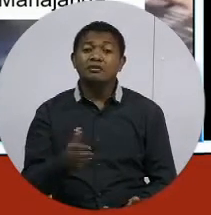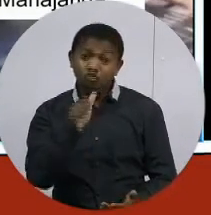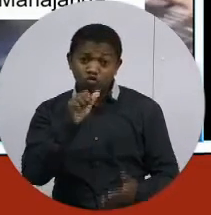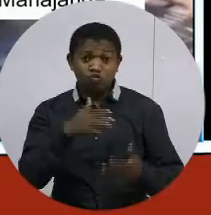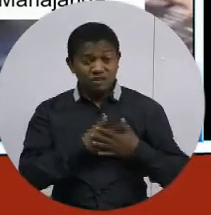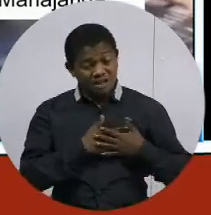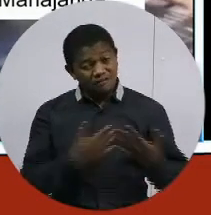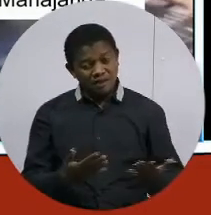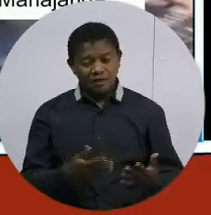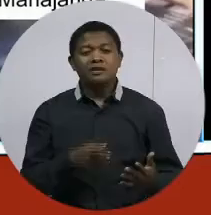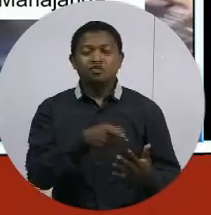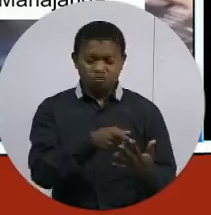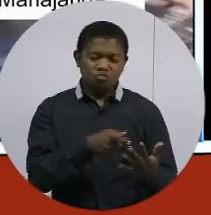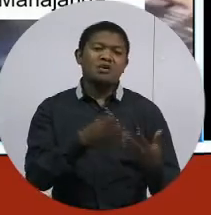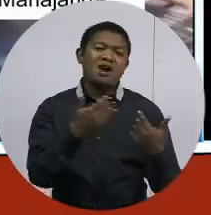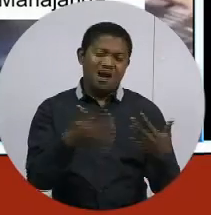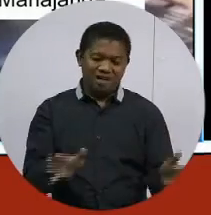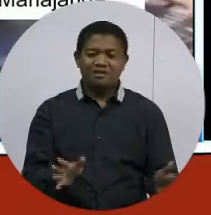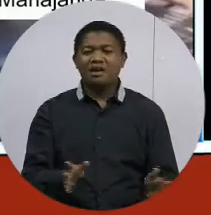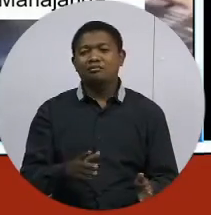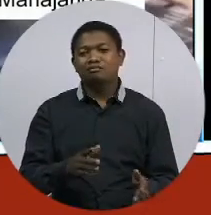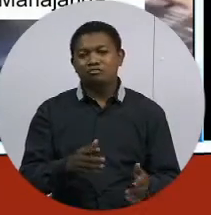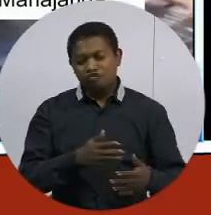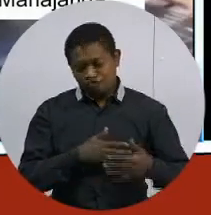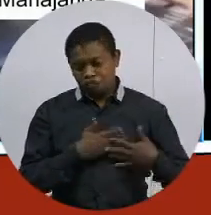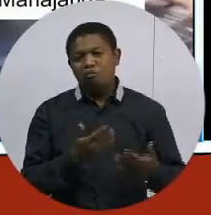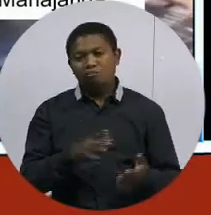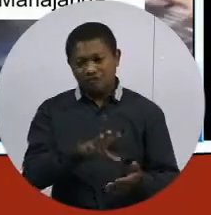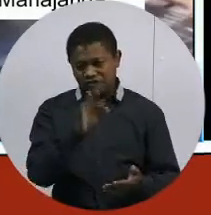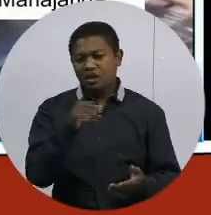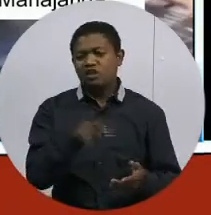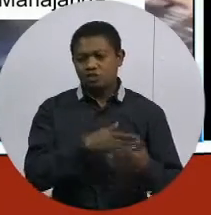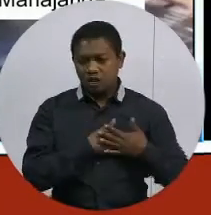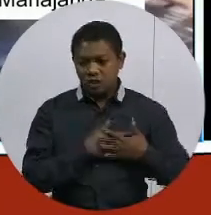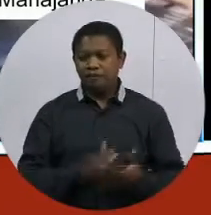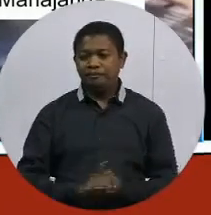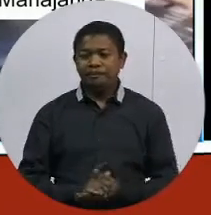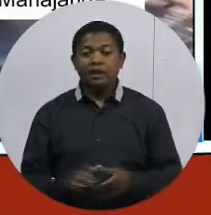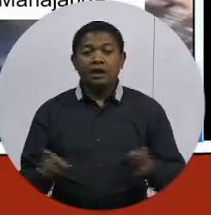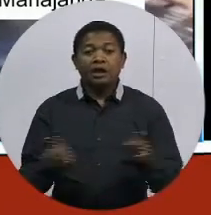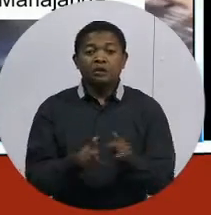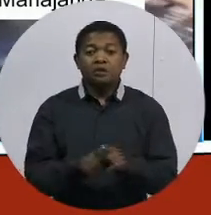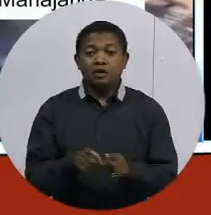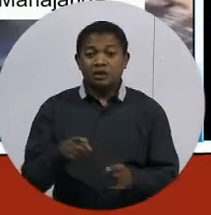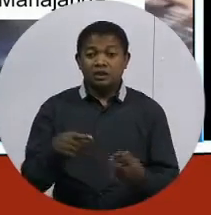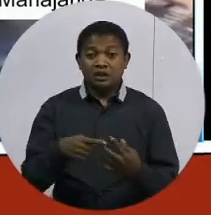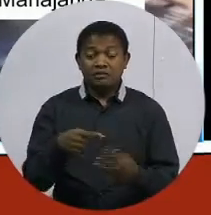ireo fepetra ao anatin'ny amehana ara-pahasalamana ny faritra Boeny Manontolo narindra tao